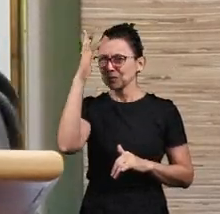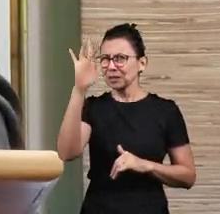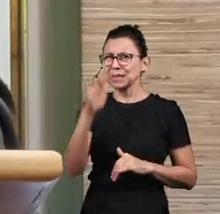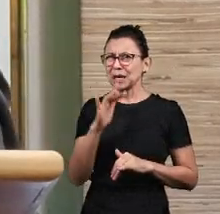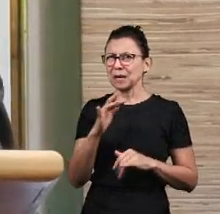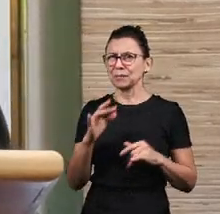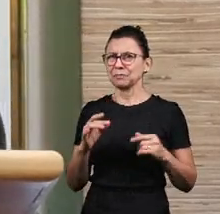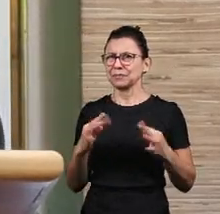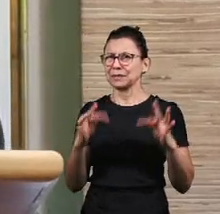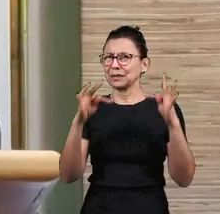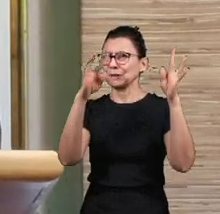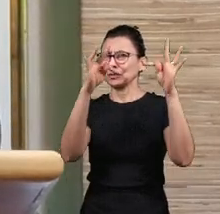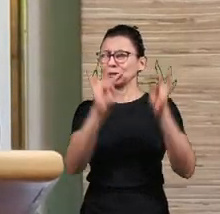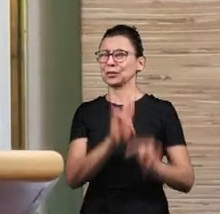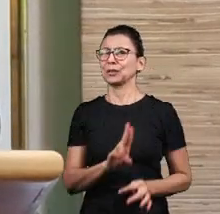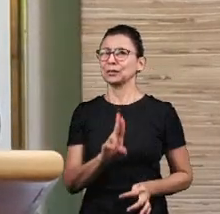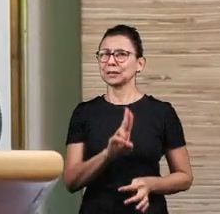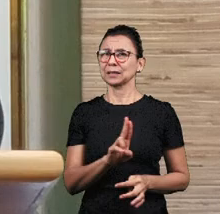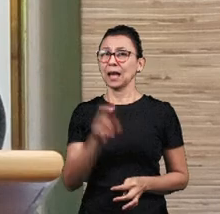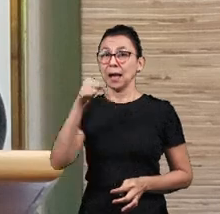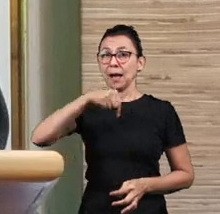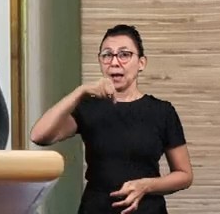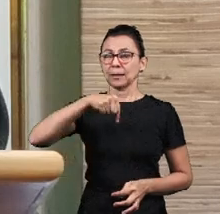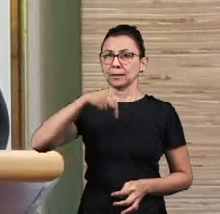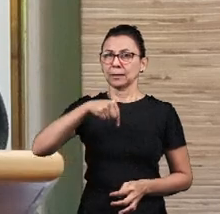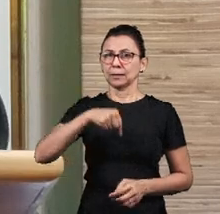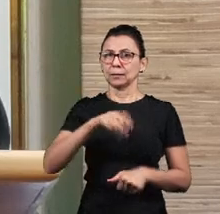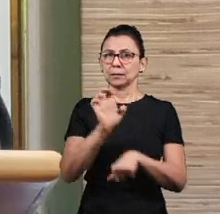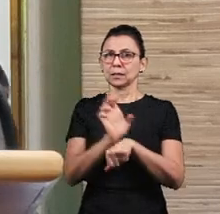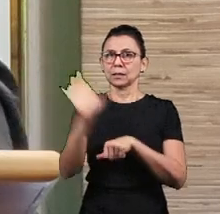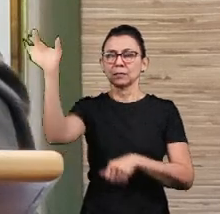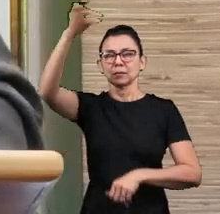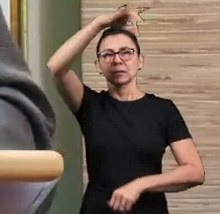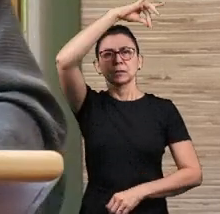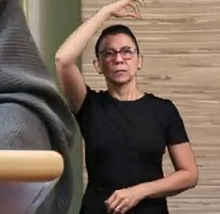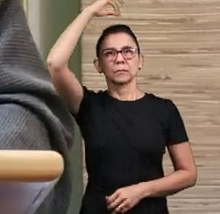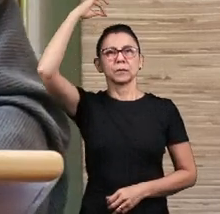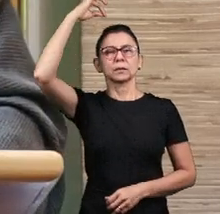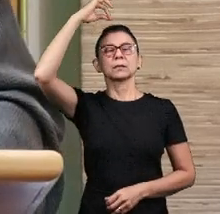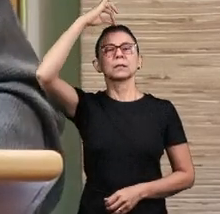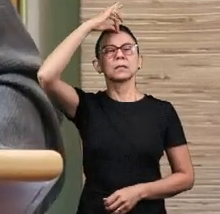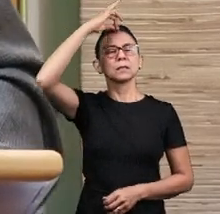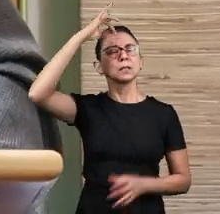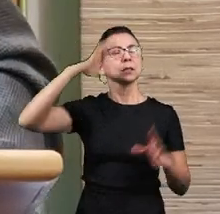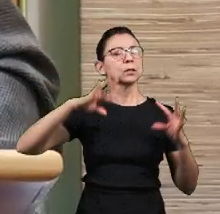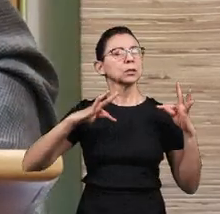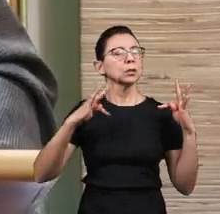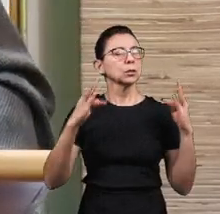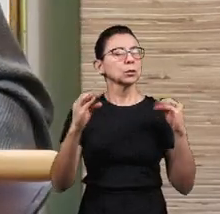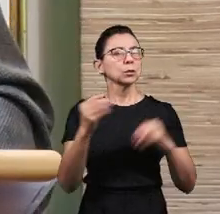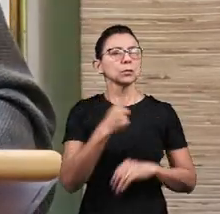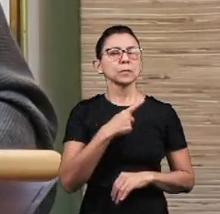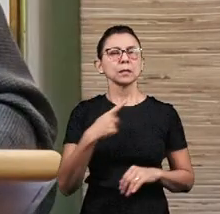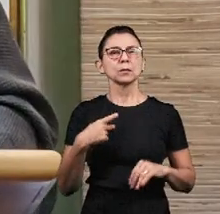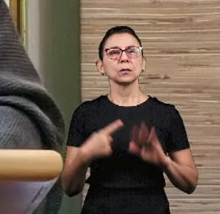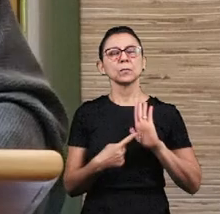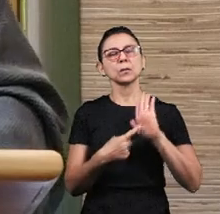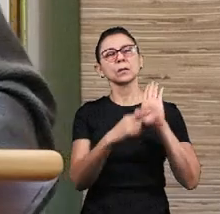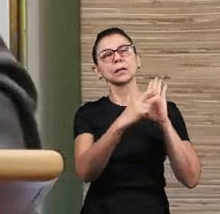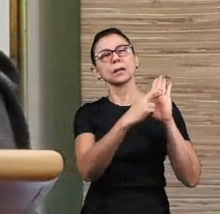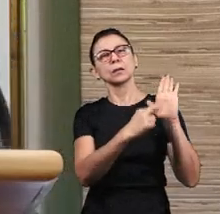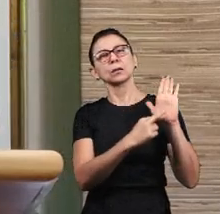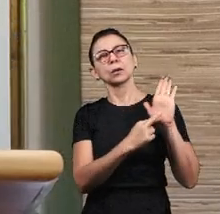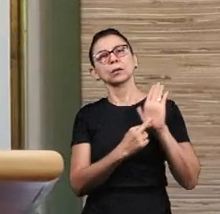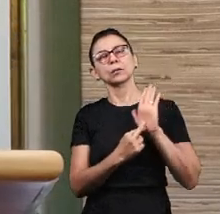difficultés. Ici, à l'état de l'Esprit Saint, tous les pasteurs, tous, ont présenté leur rapport. Quelques-uns, ce